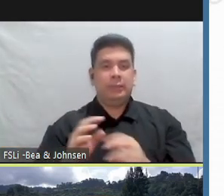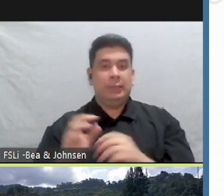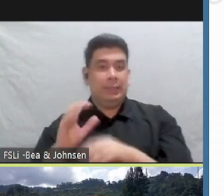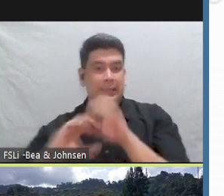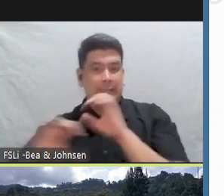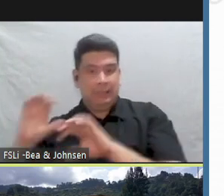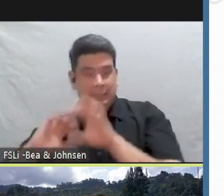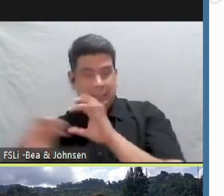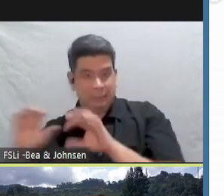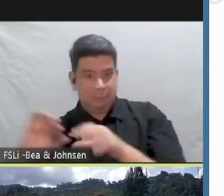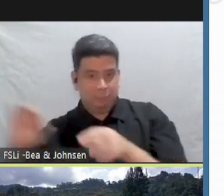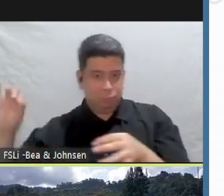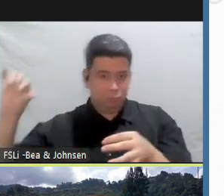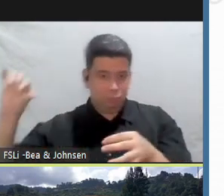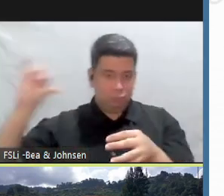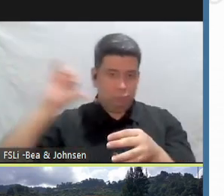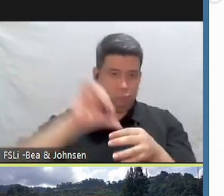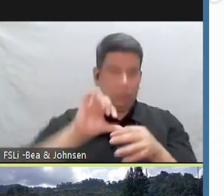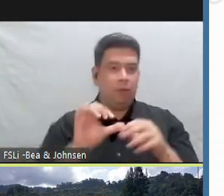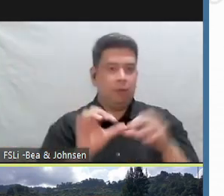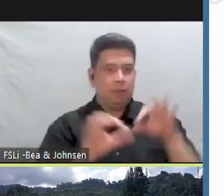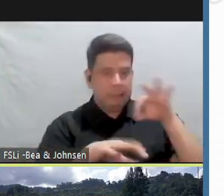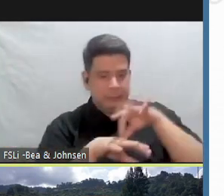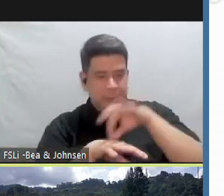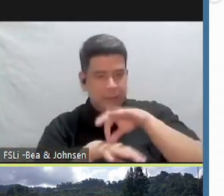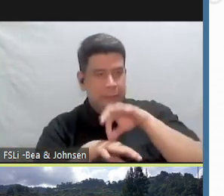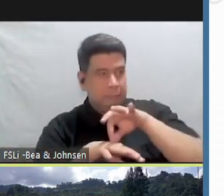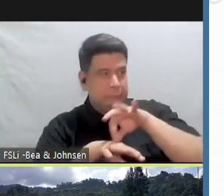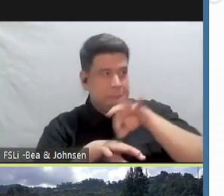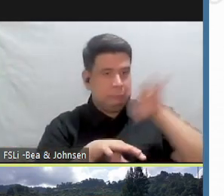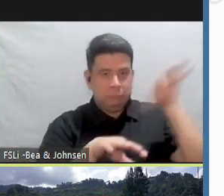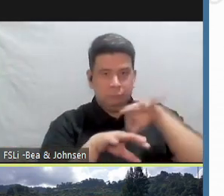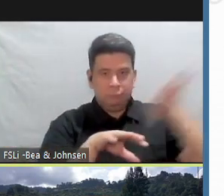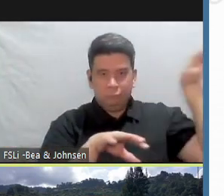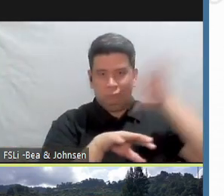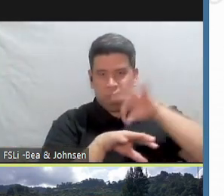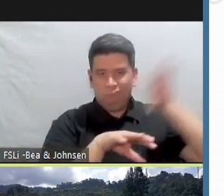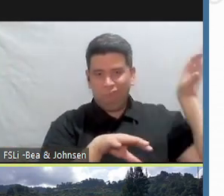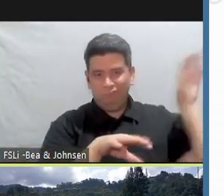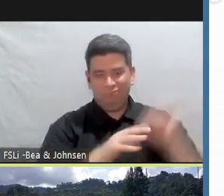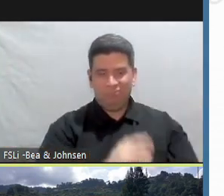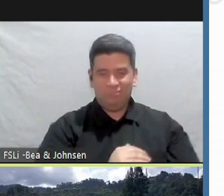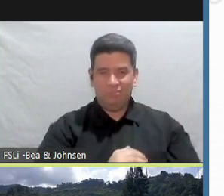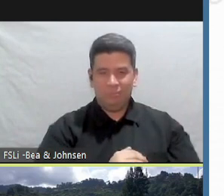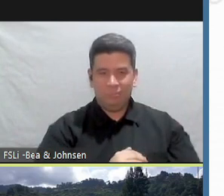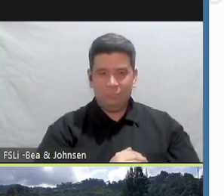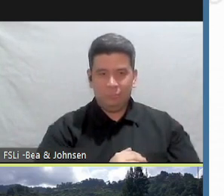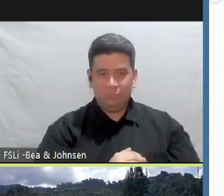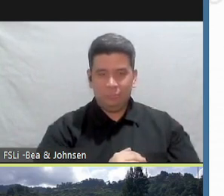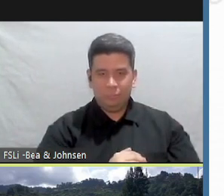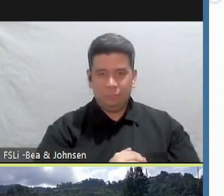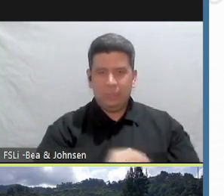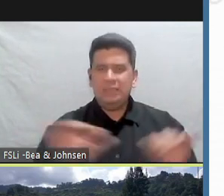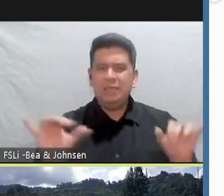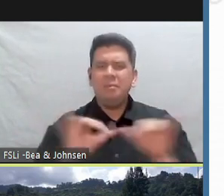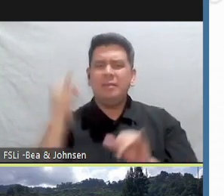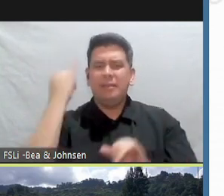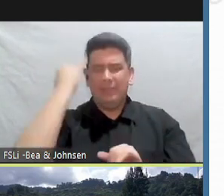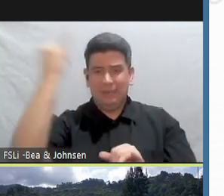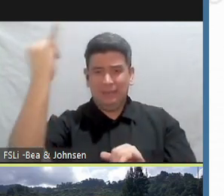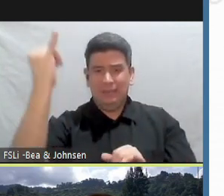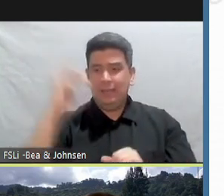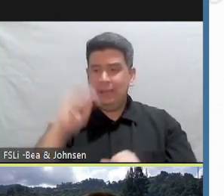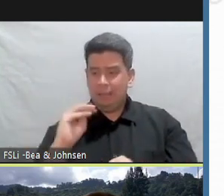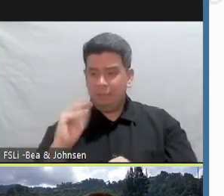hanapin ang solusyon sa mga problema ng implementasyon, kung meron man, ano? Hindi ito tatanggalin. So, kahit yung mga